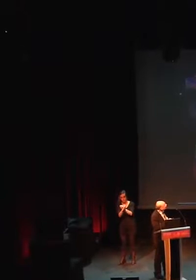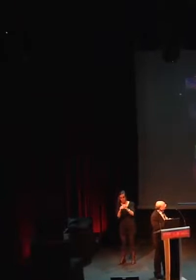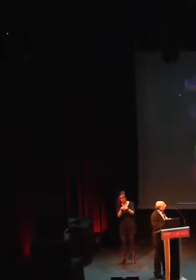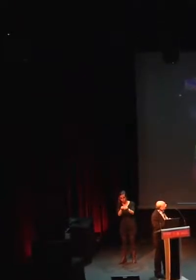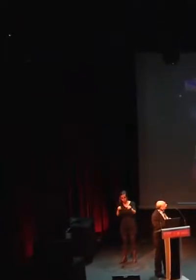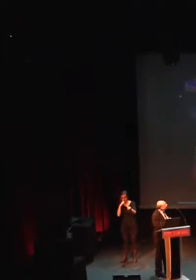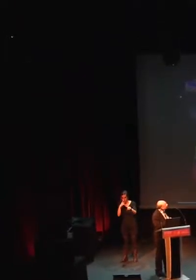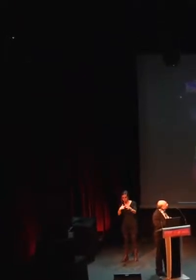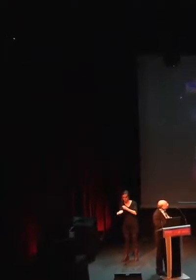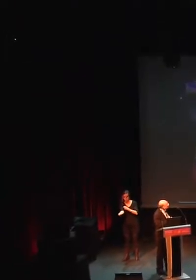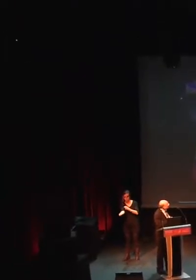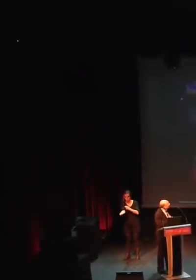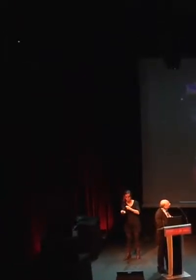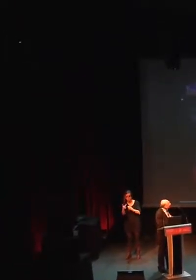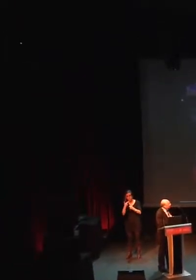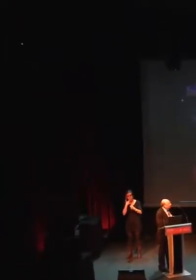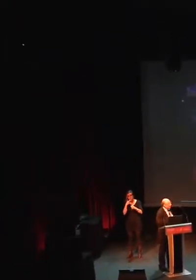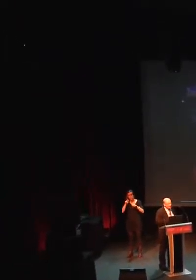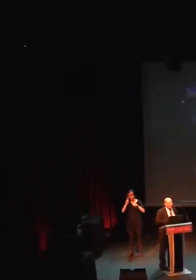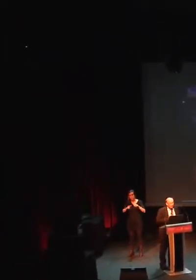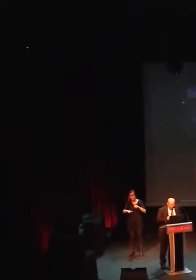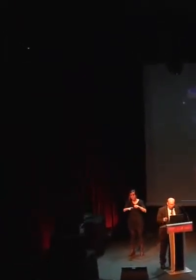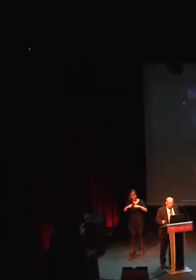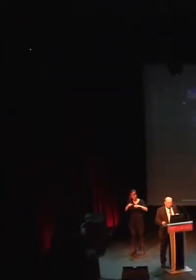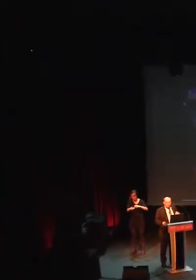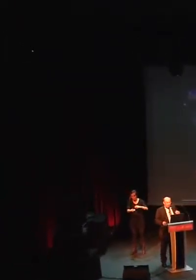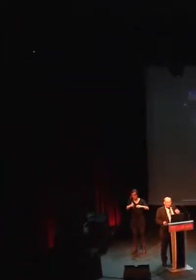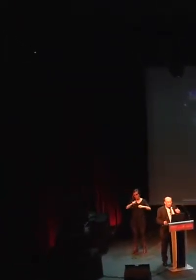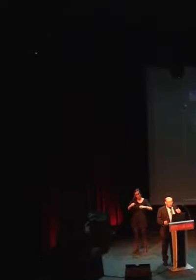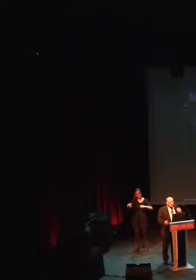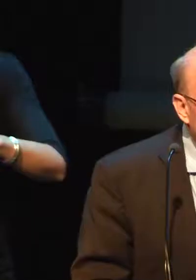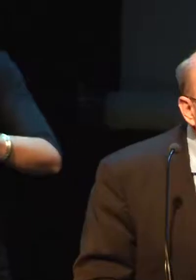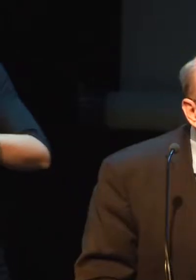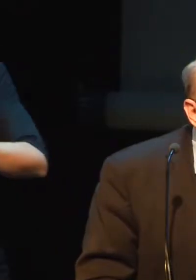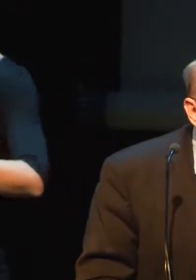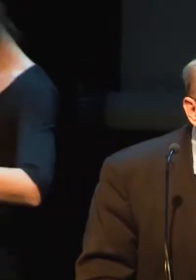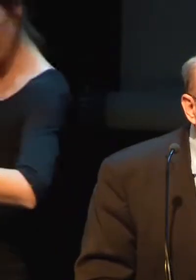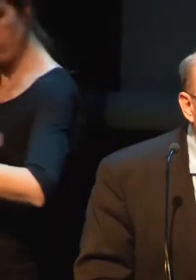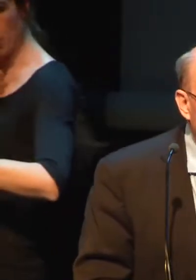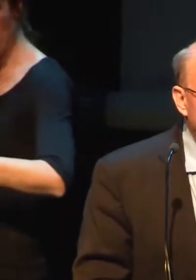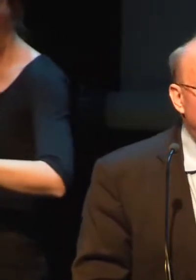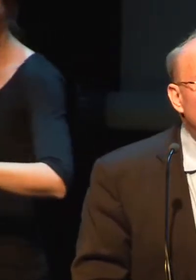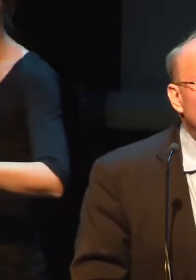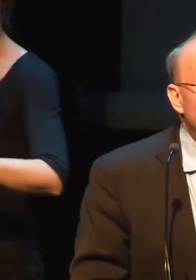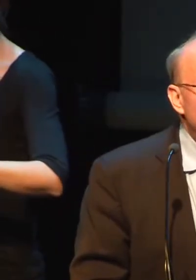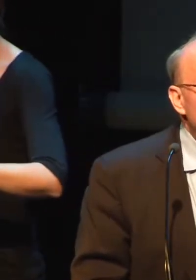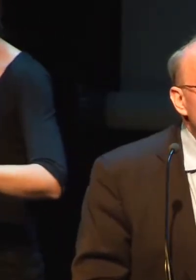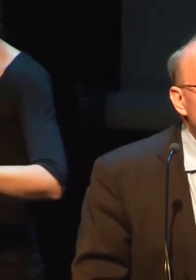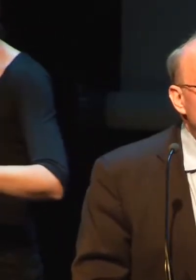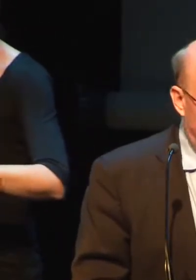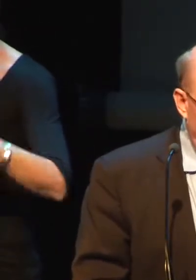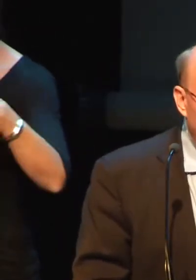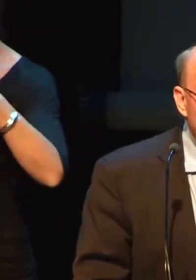en fait, l'information, elle va mettre un temps beaucoup plus long à parvenir à l'arrière. Donc les gens vont, leur cerveau, à un moment donné, il y a un